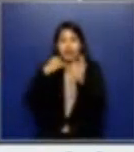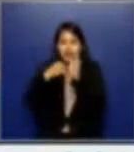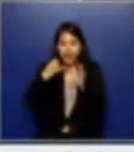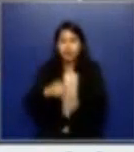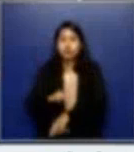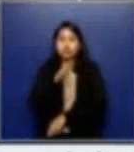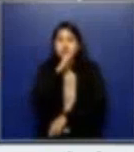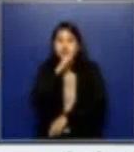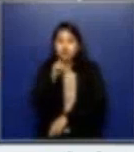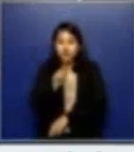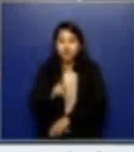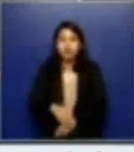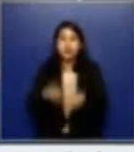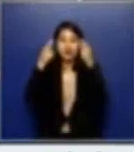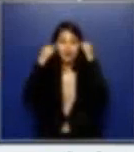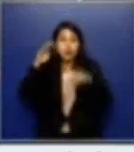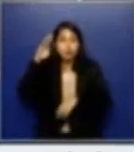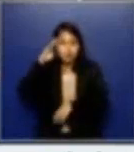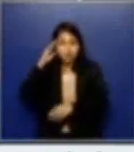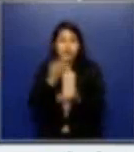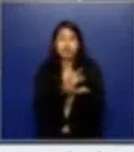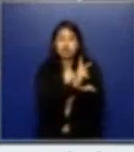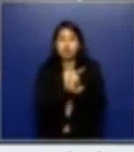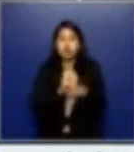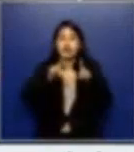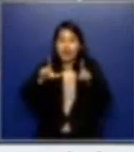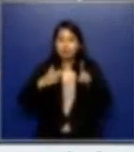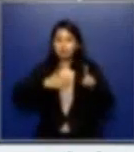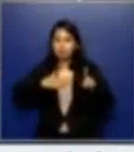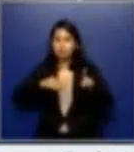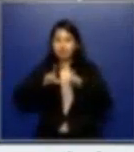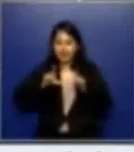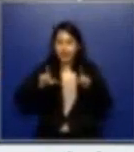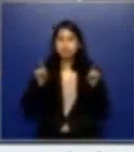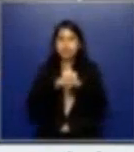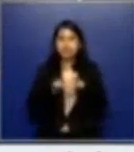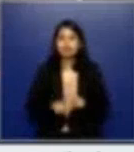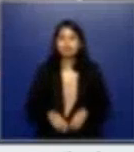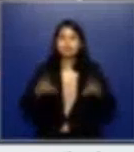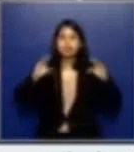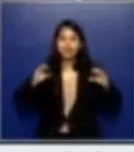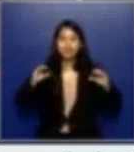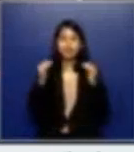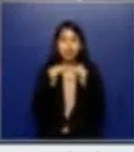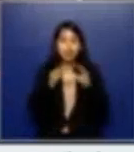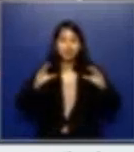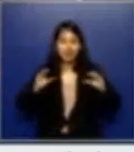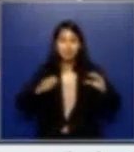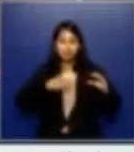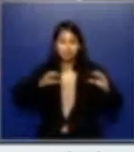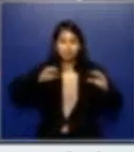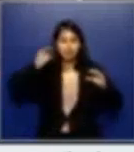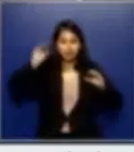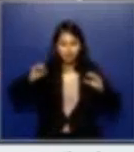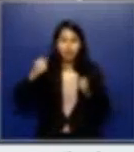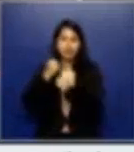ท่านประยุทธ์กู้1ล้านบาทสุทินก็กู้1ล้านบาทผมกู้มาล้านบาทผมไปลงทุนปั๊บ